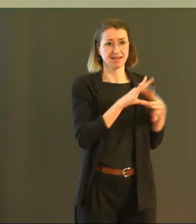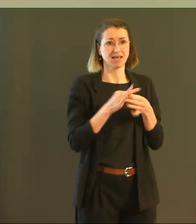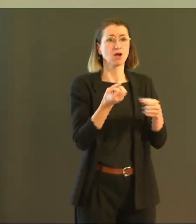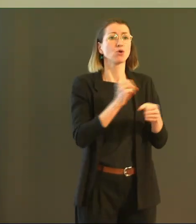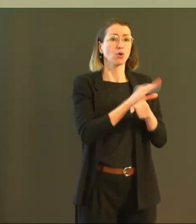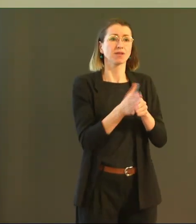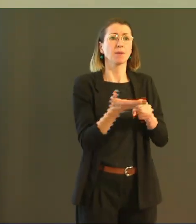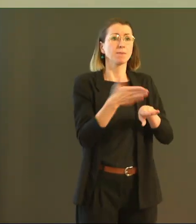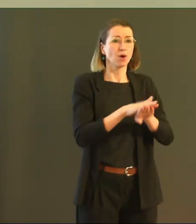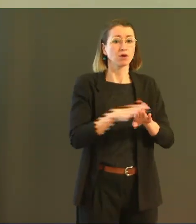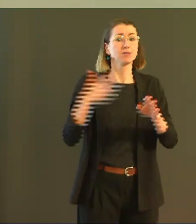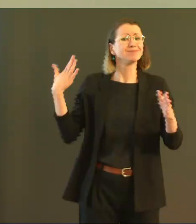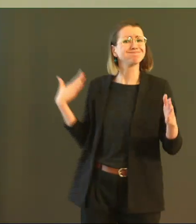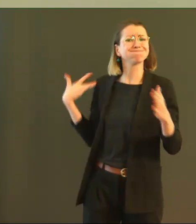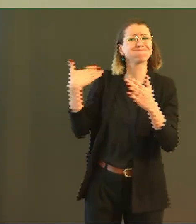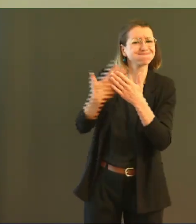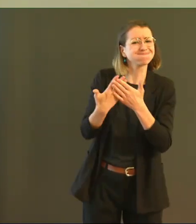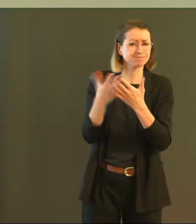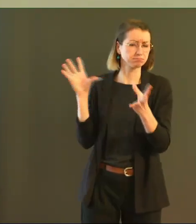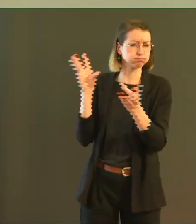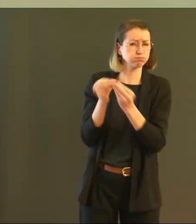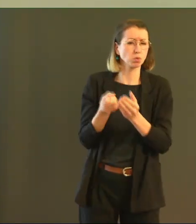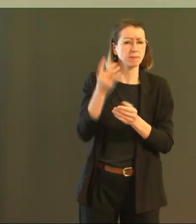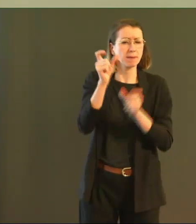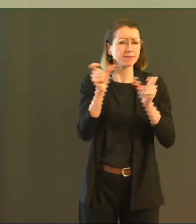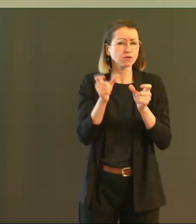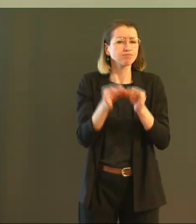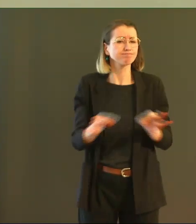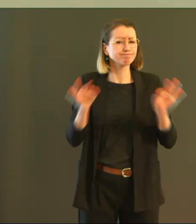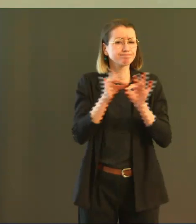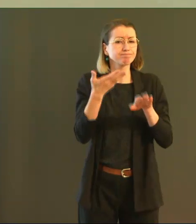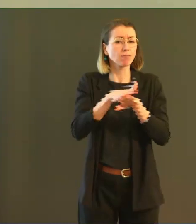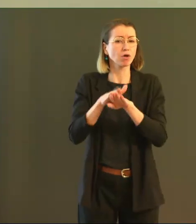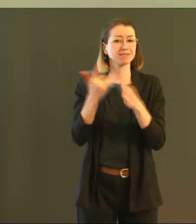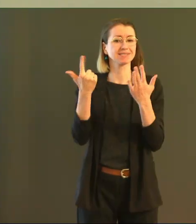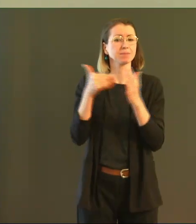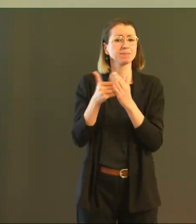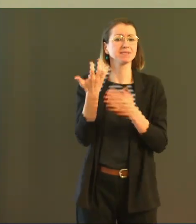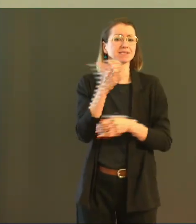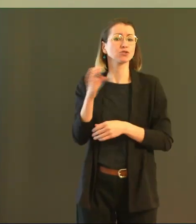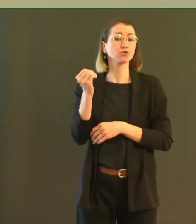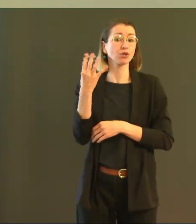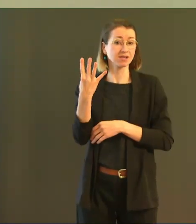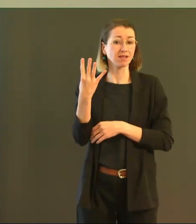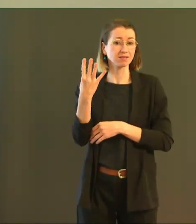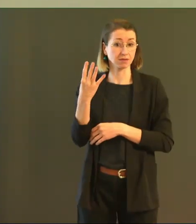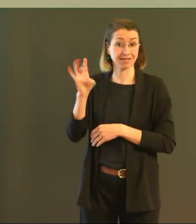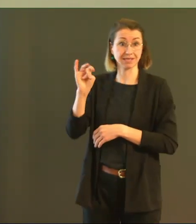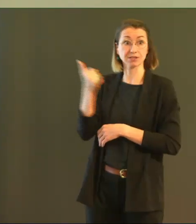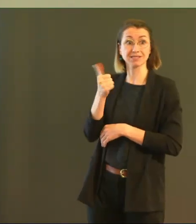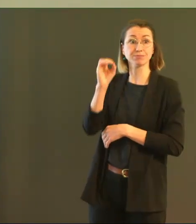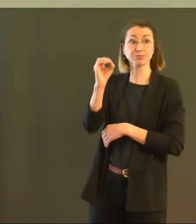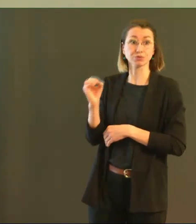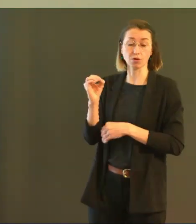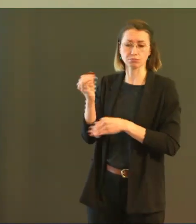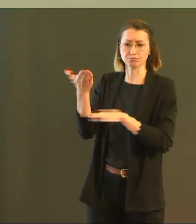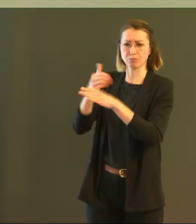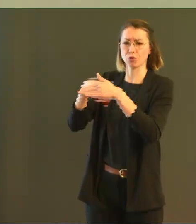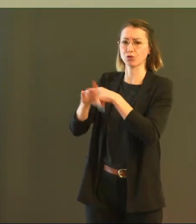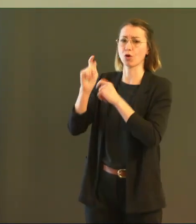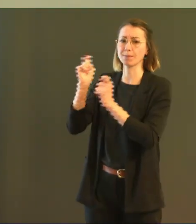dont 46% en hôpital et 53% en maison heureux quant au nouveau